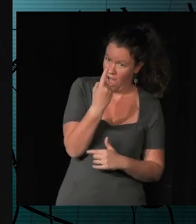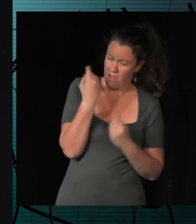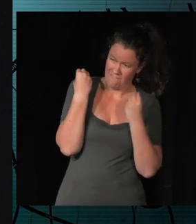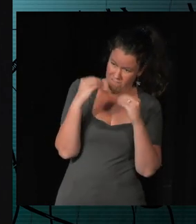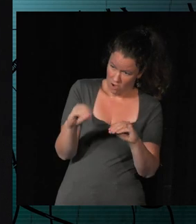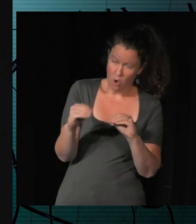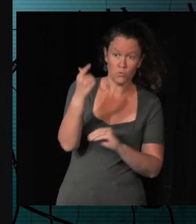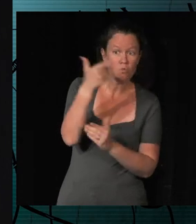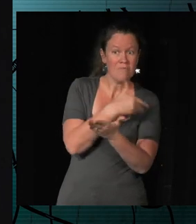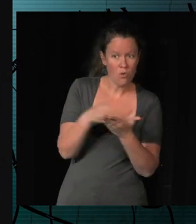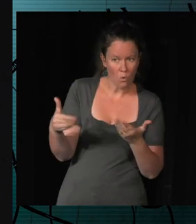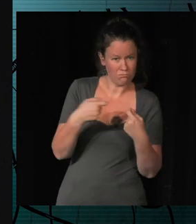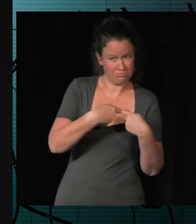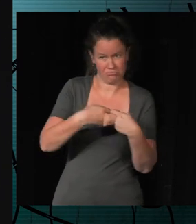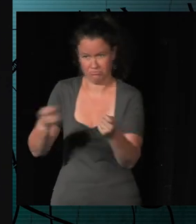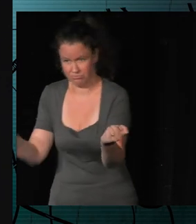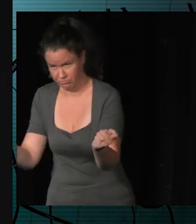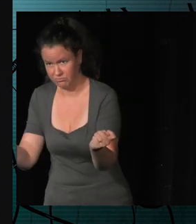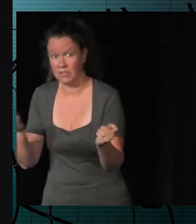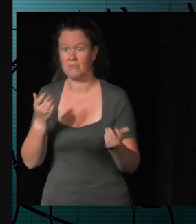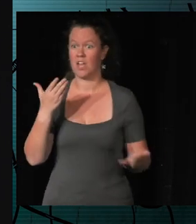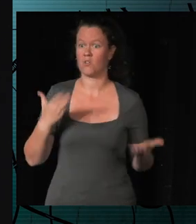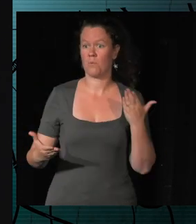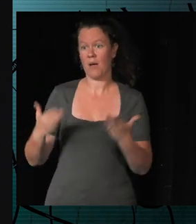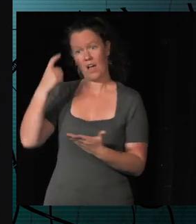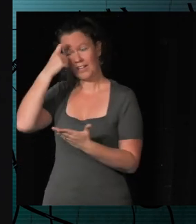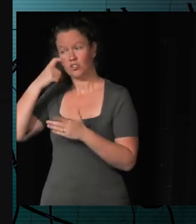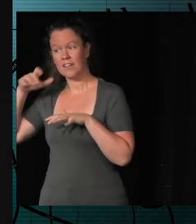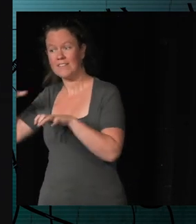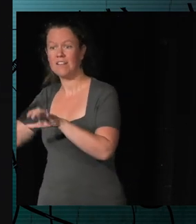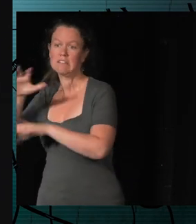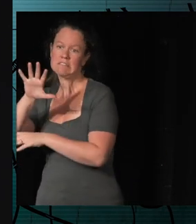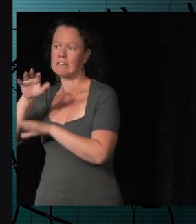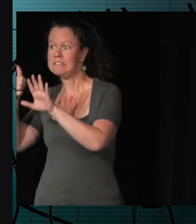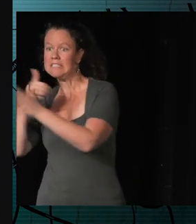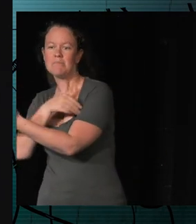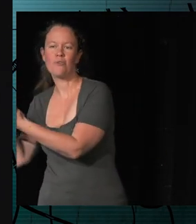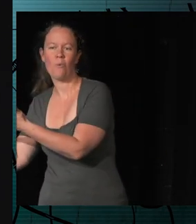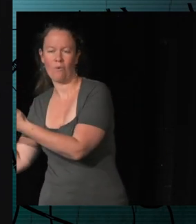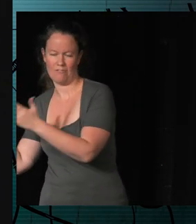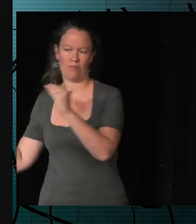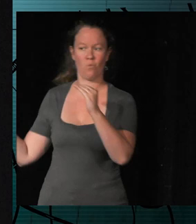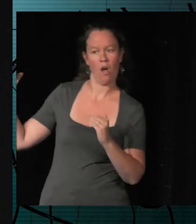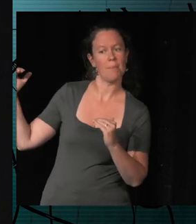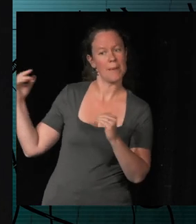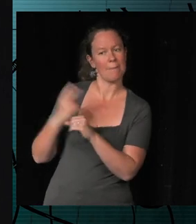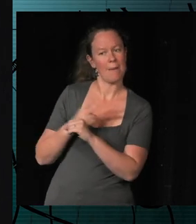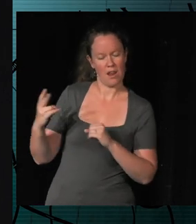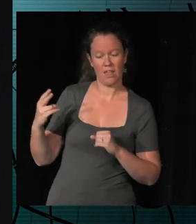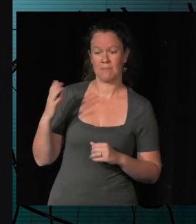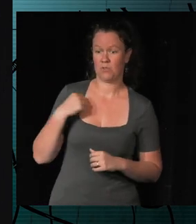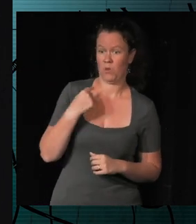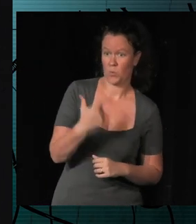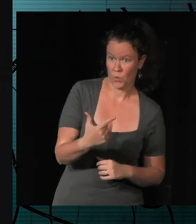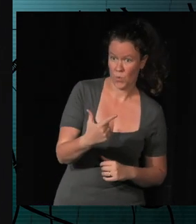1 en comparaison avec les 5 6 millions de Resident Evil c'était plutôt bien c'était vraiment un succès les S lentil suivant en fait sont tous moins vendus le 2 par exemple qui est